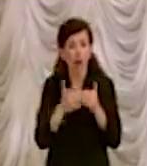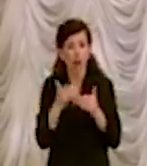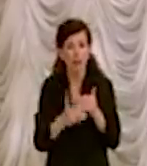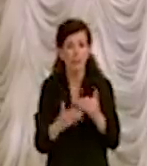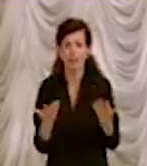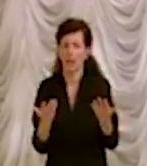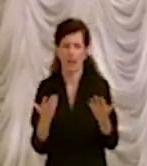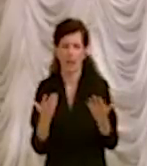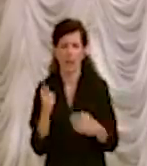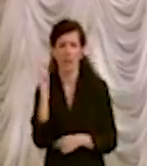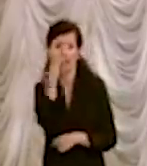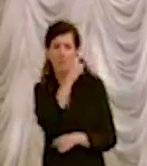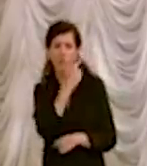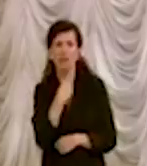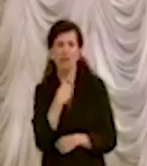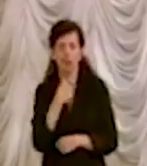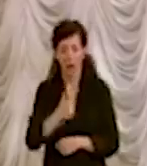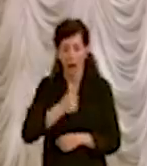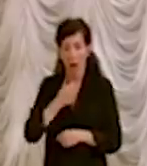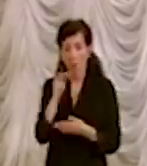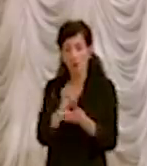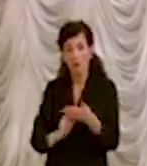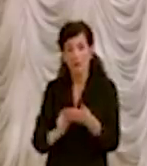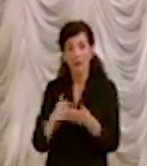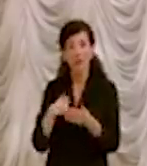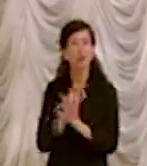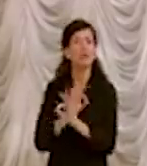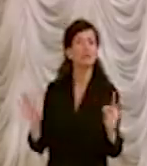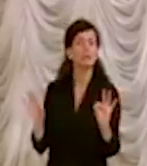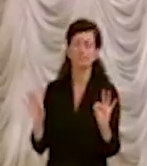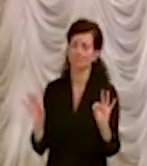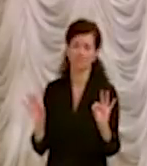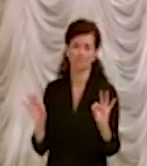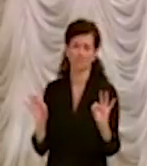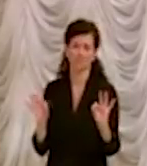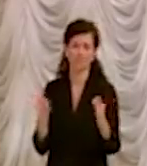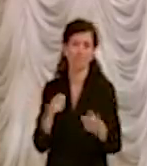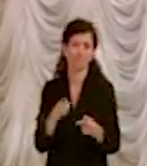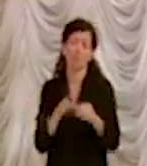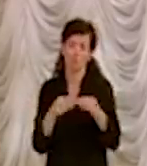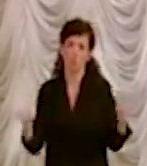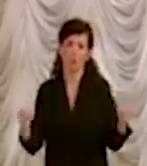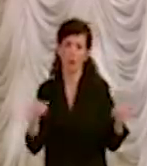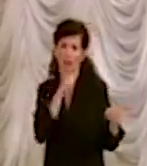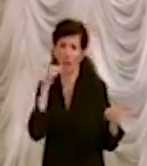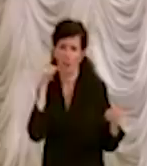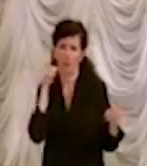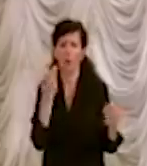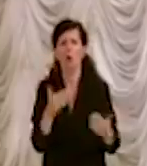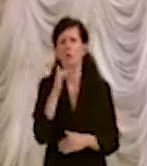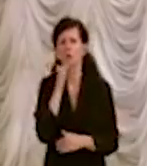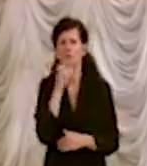possa abbandonare il criterio dell'autocertificazione. Perché è uno strumento, diciamo, di rapida, perché poi basta un semplice